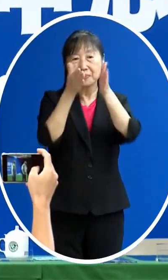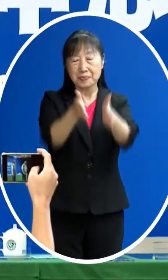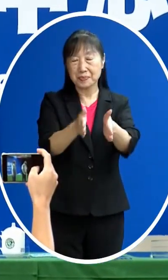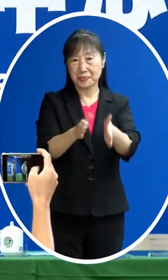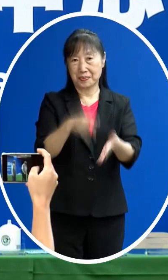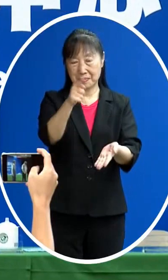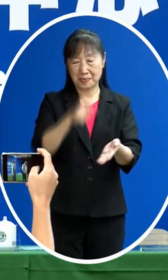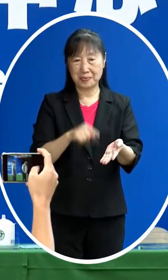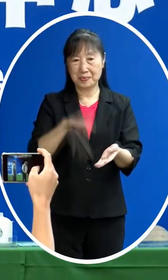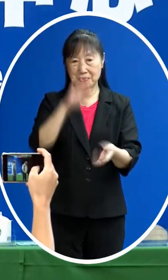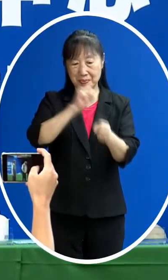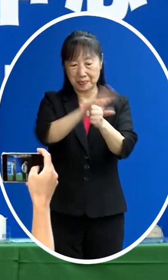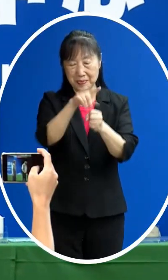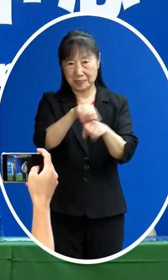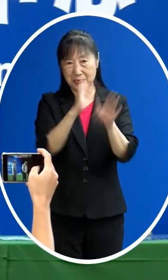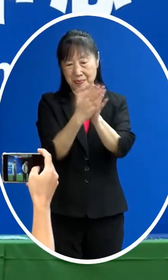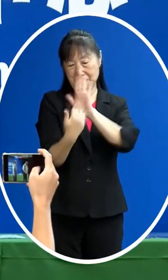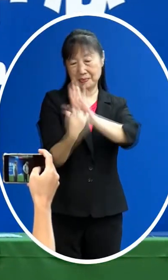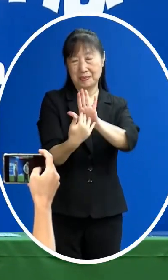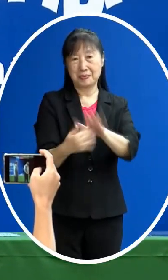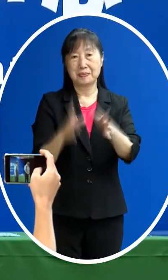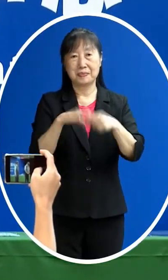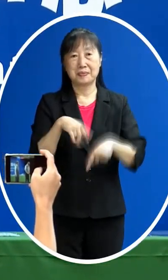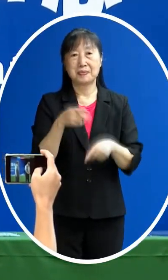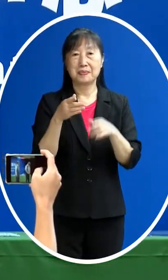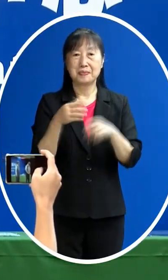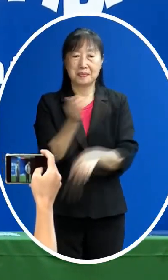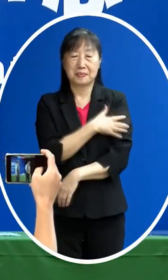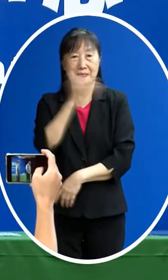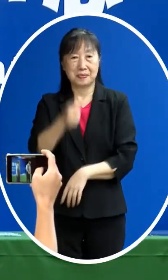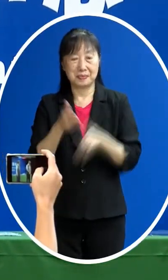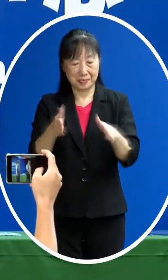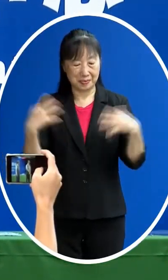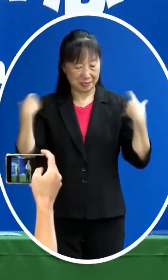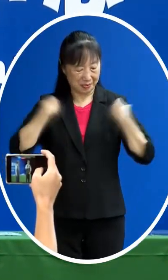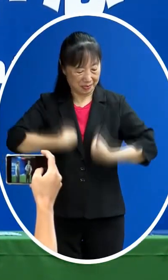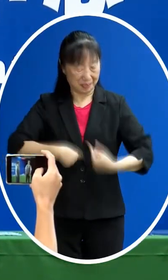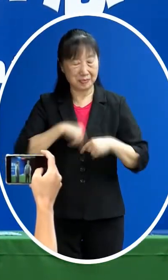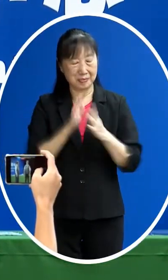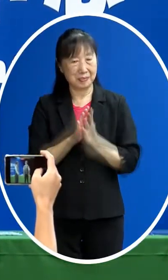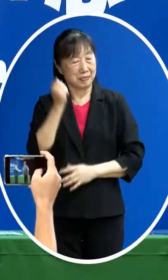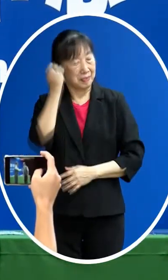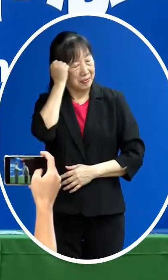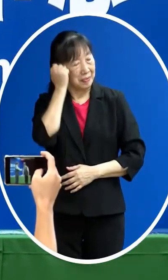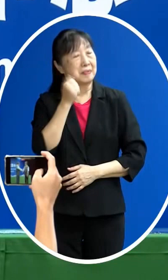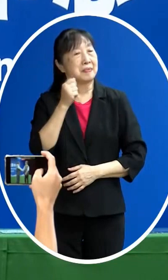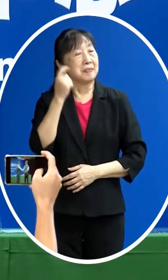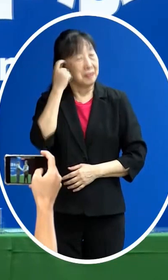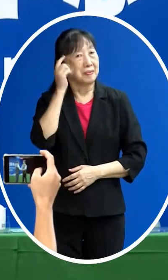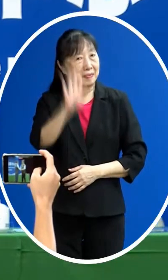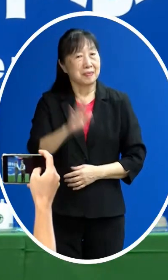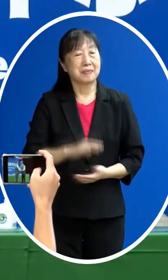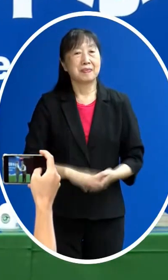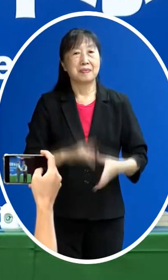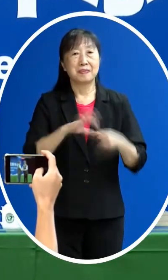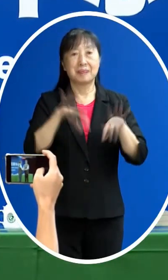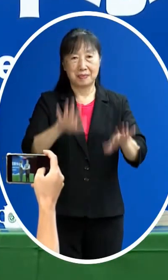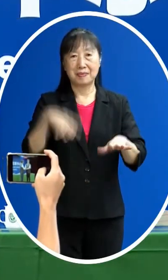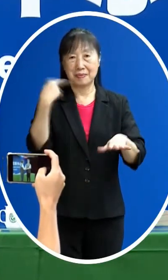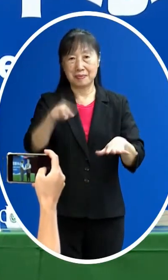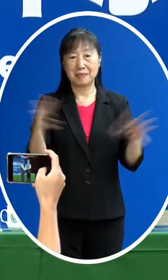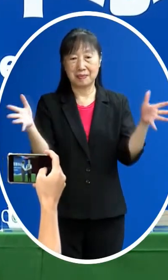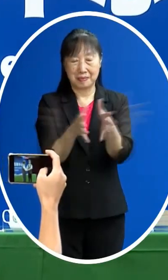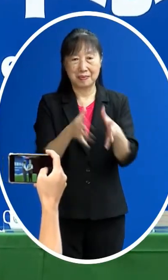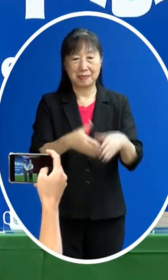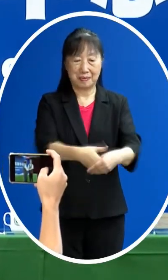情的。那么相信这个陈指挥官对这件衣服呢也是点滴在心头。好，我们是不是继续来拍照合影？